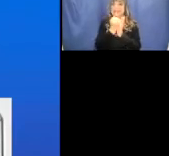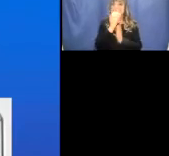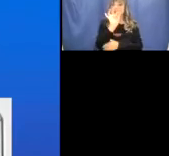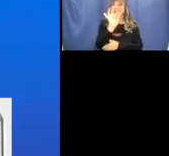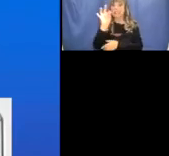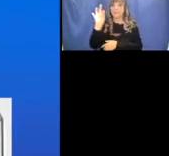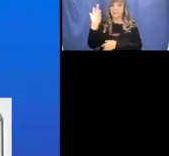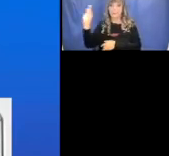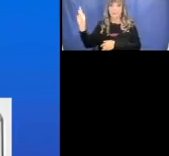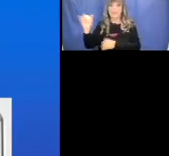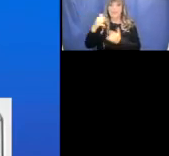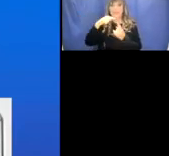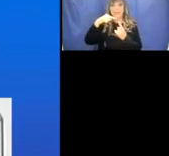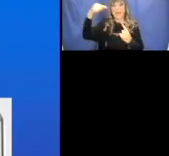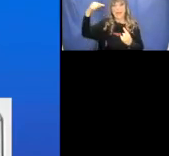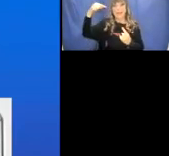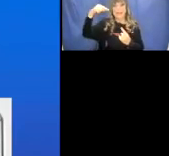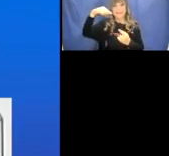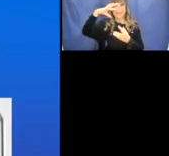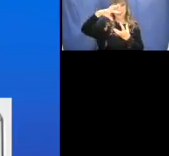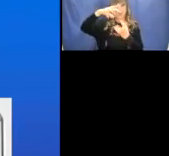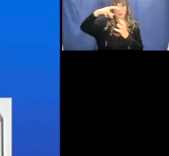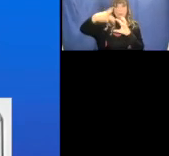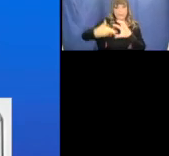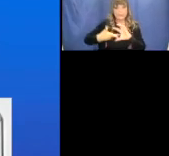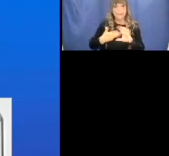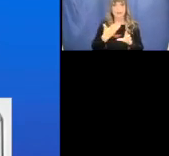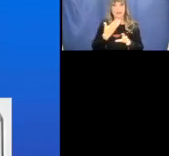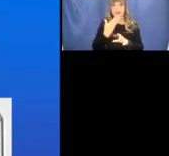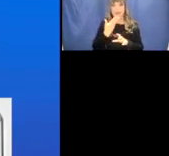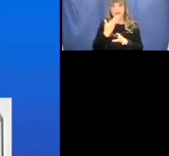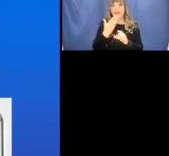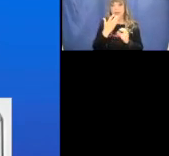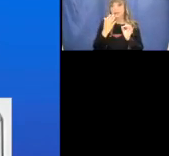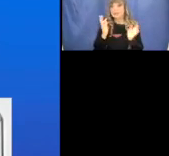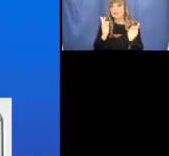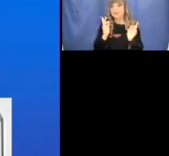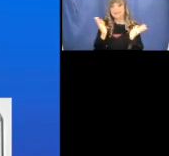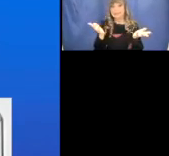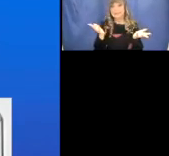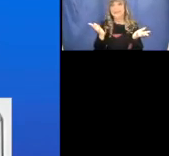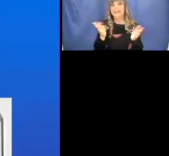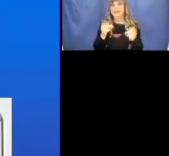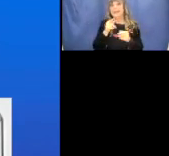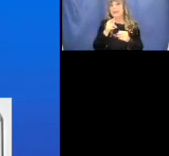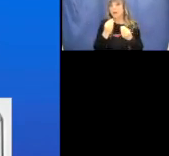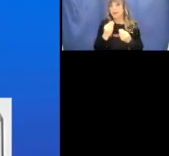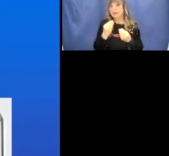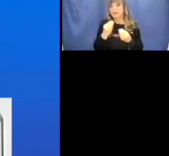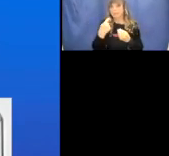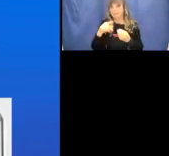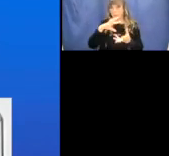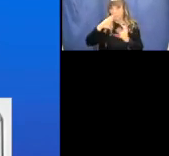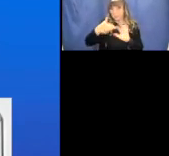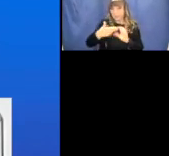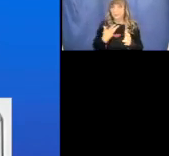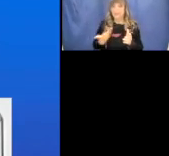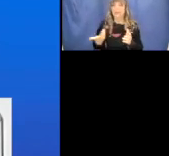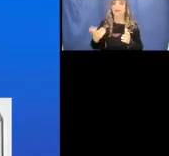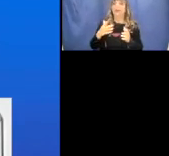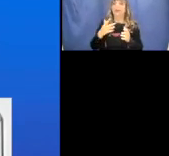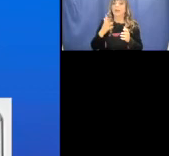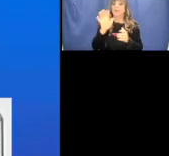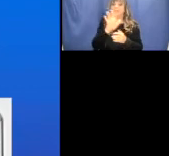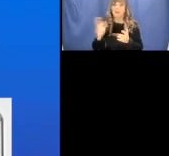rotazione grazie al quale grazie a quali la combinazione di facce torna nella condizione iniziale stessa cosa si può dire